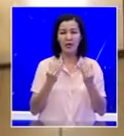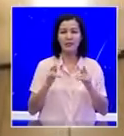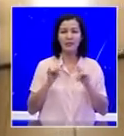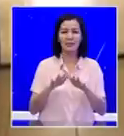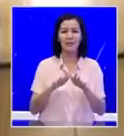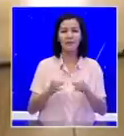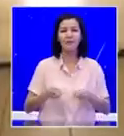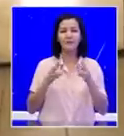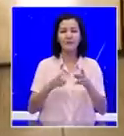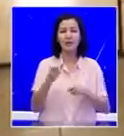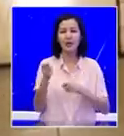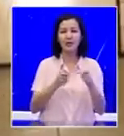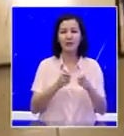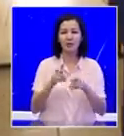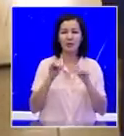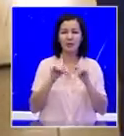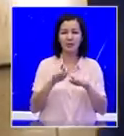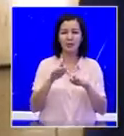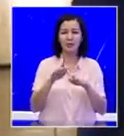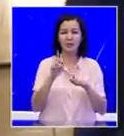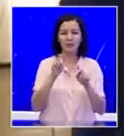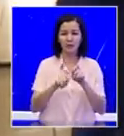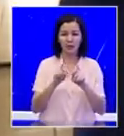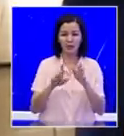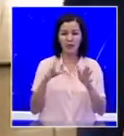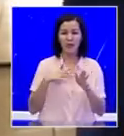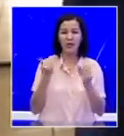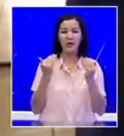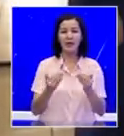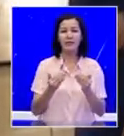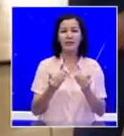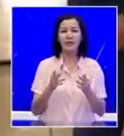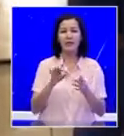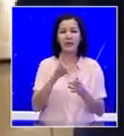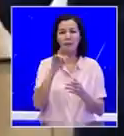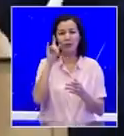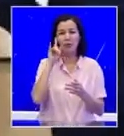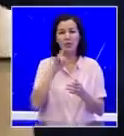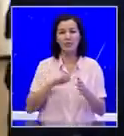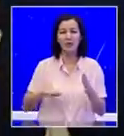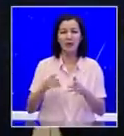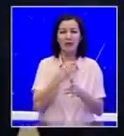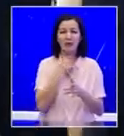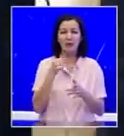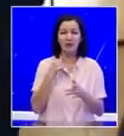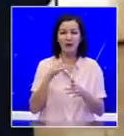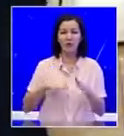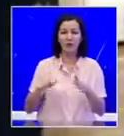қатысты қылмыстық және әкімшілік іс қозғалған. Мас күйінде көлік жүргізу деректері Еңбекші Қазақ пен Талғар аудандарында да